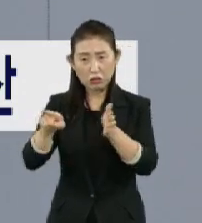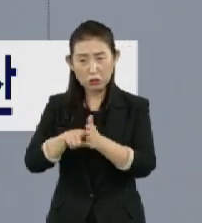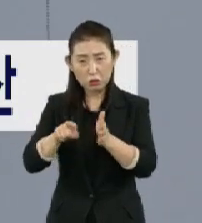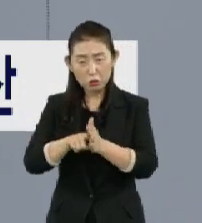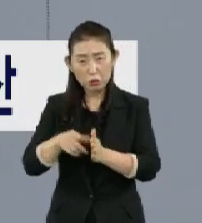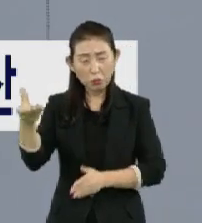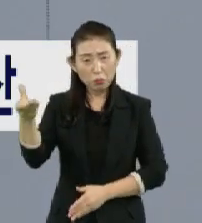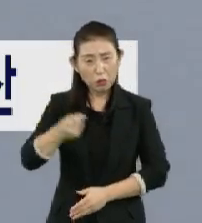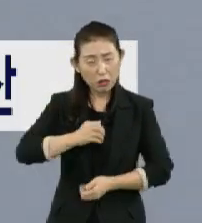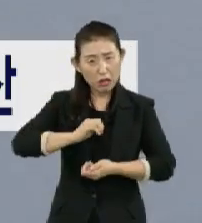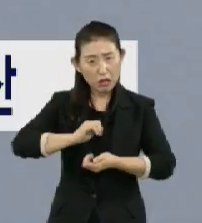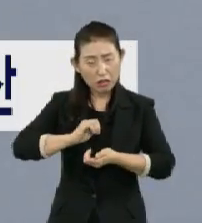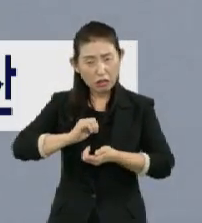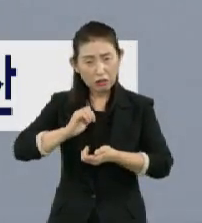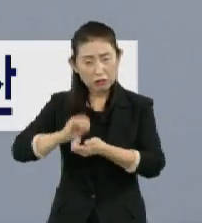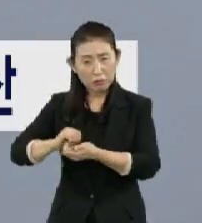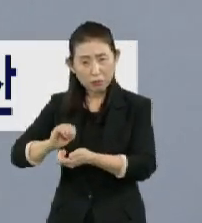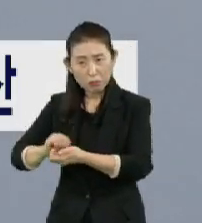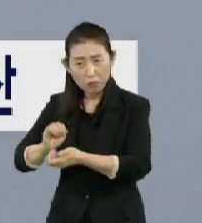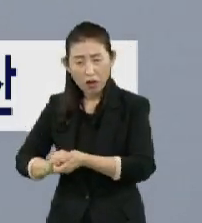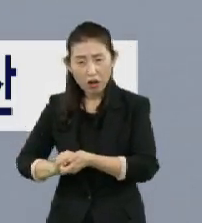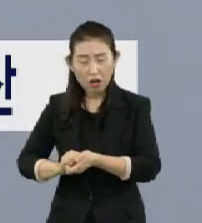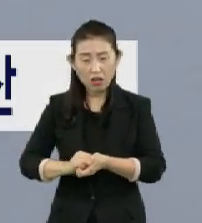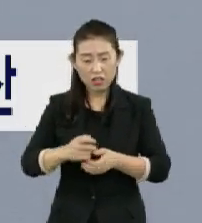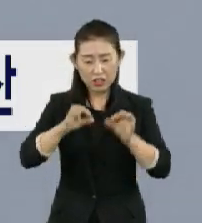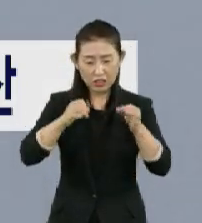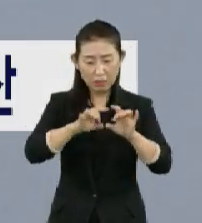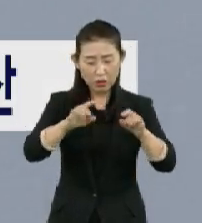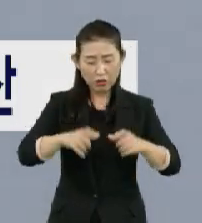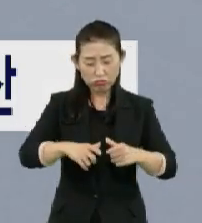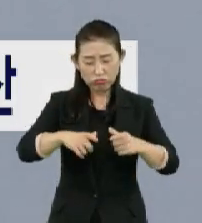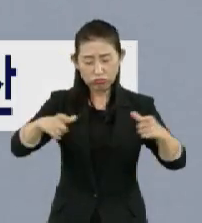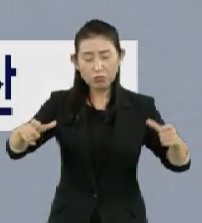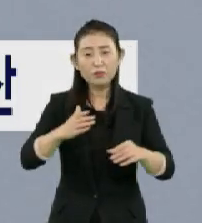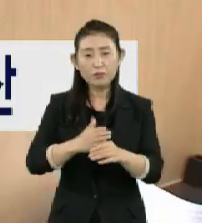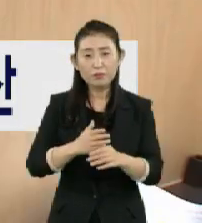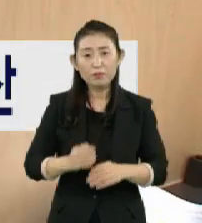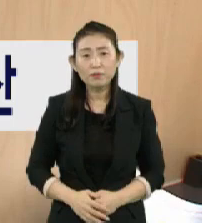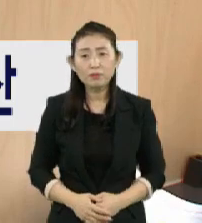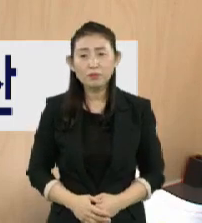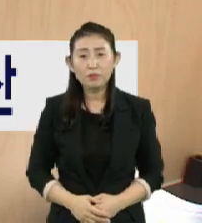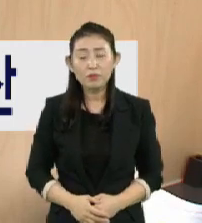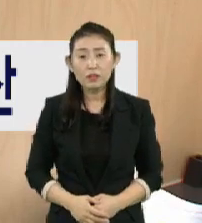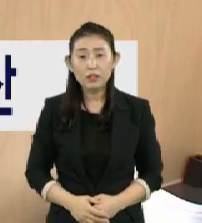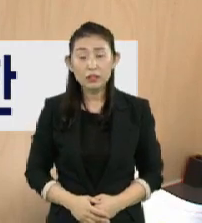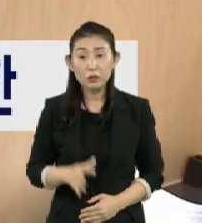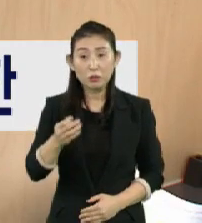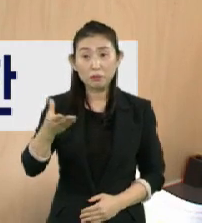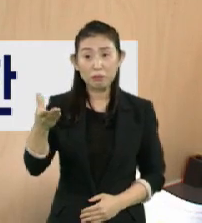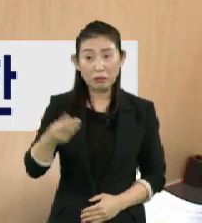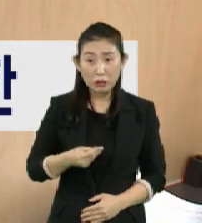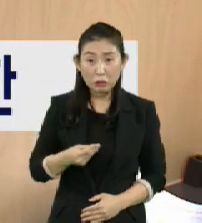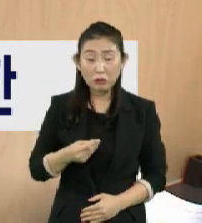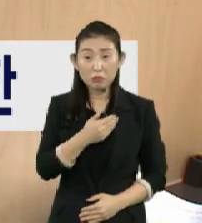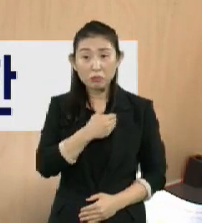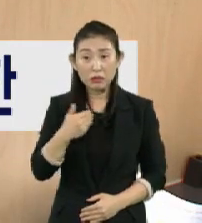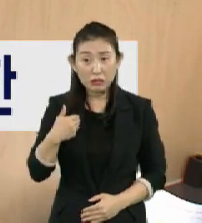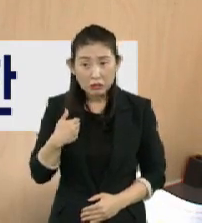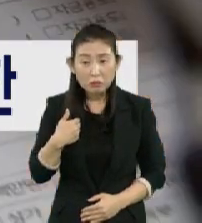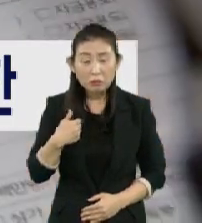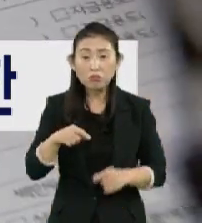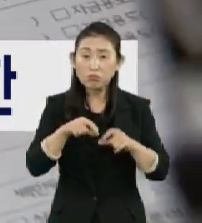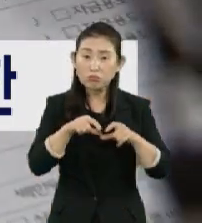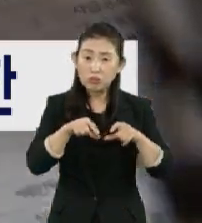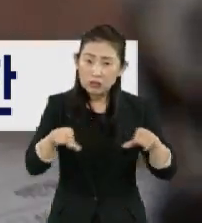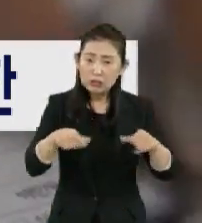축소로 시작된 금융권의 대출 규제가 전방위적으로 확산하고 있습니다. 그나마 대출 여력이 있던